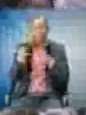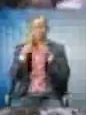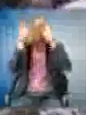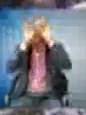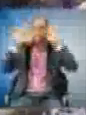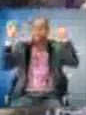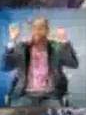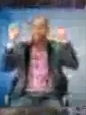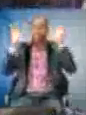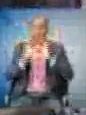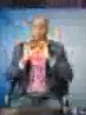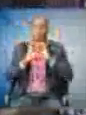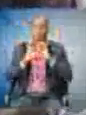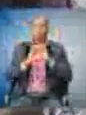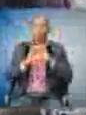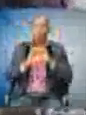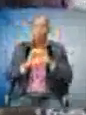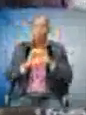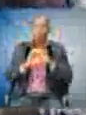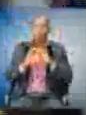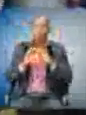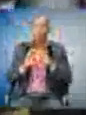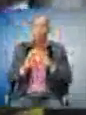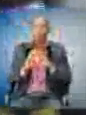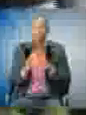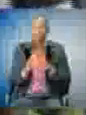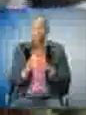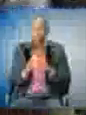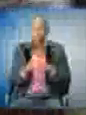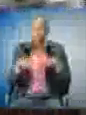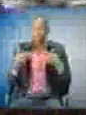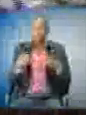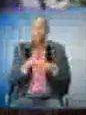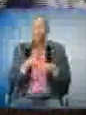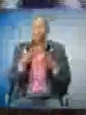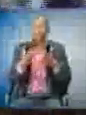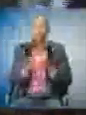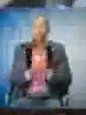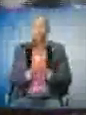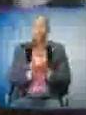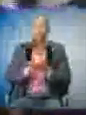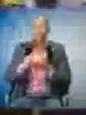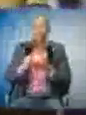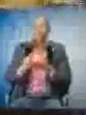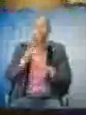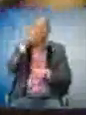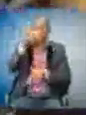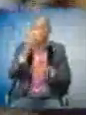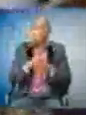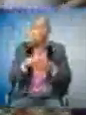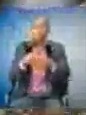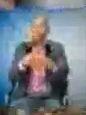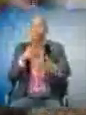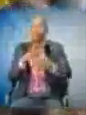Mazembe, en tant que quelqu'un qui aime le football. Mina Fuya, semaine prochaine,